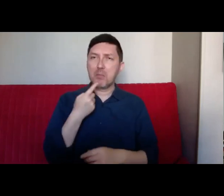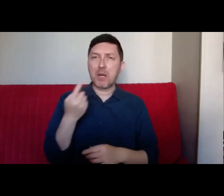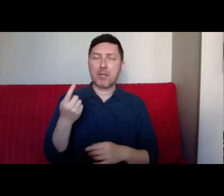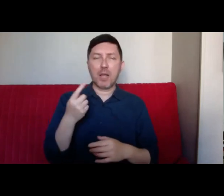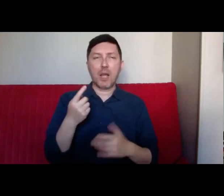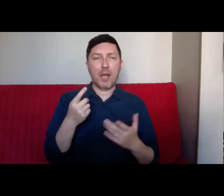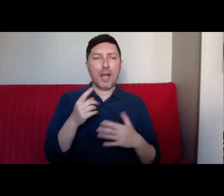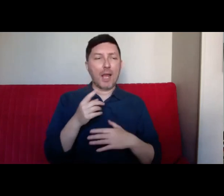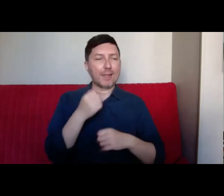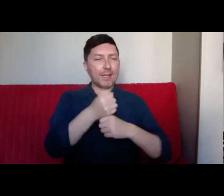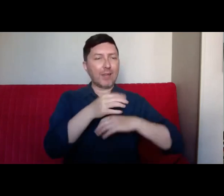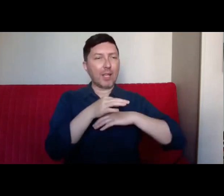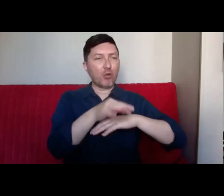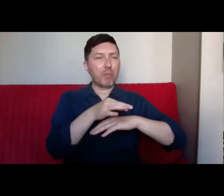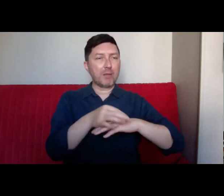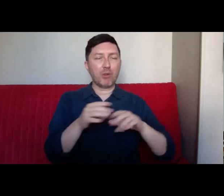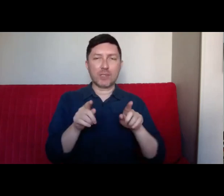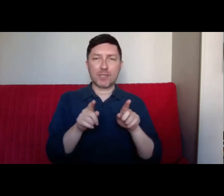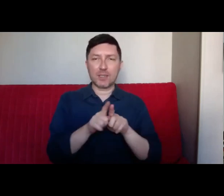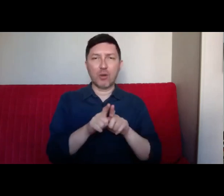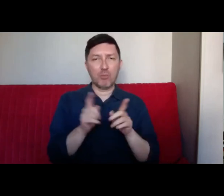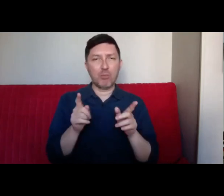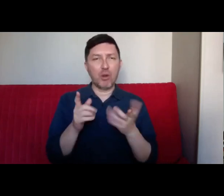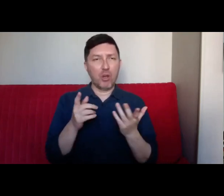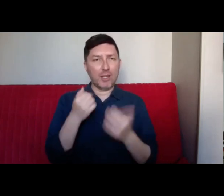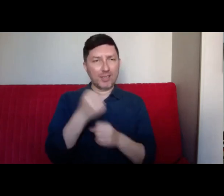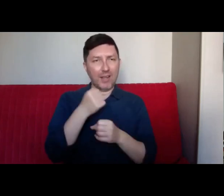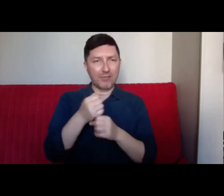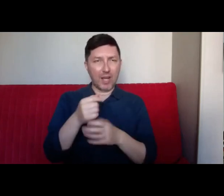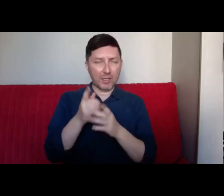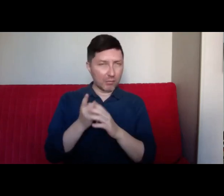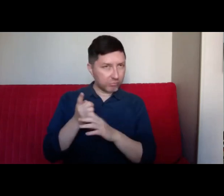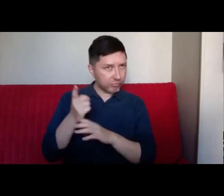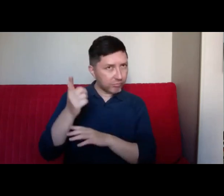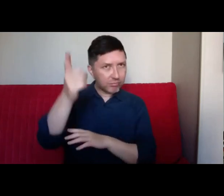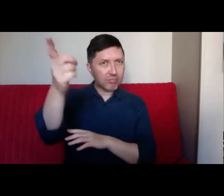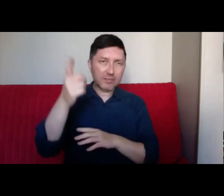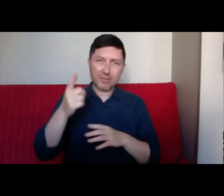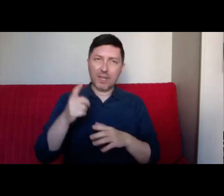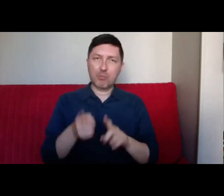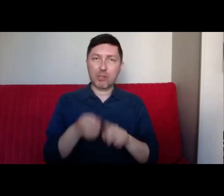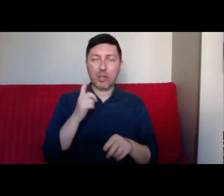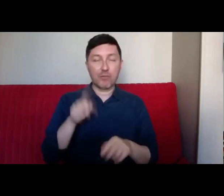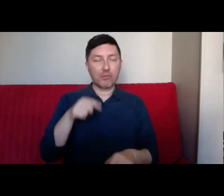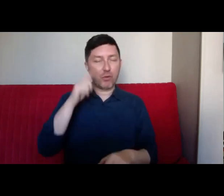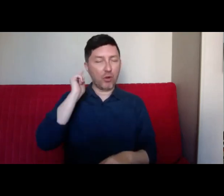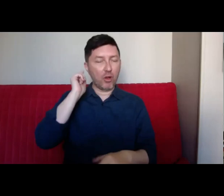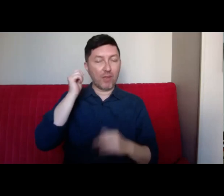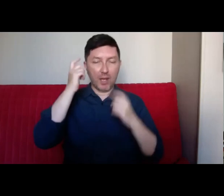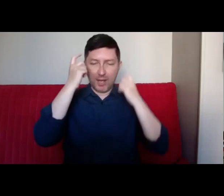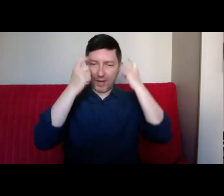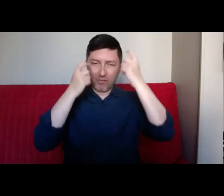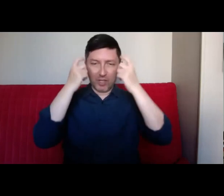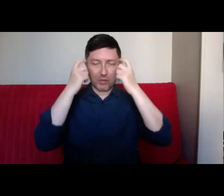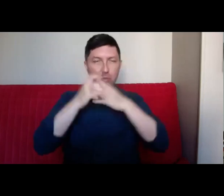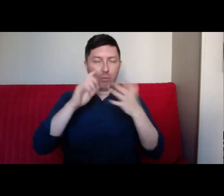terme. Il parlait d'un saut cognitif et je le rejoins assez bien sur ce sujet parce que je pense qu'au travers de ce que nous menons, c'est bien